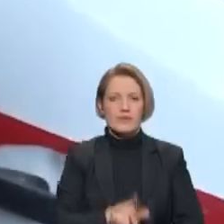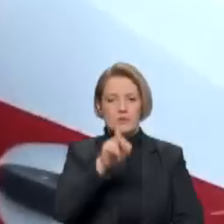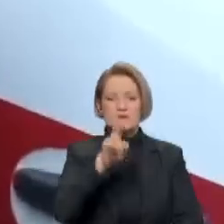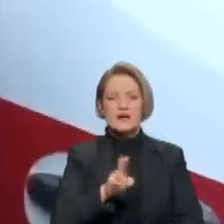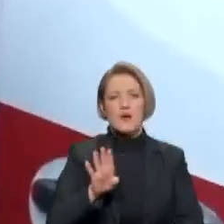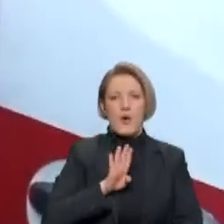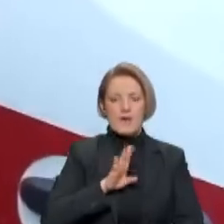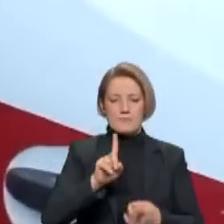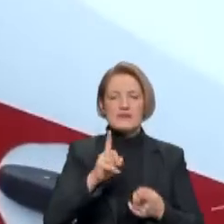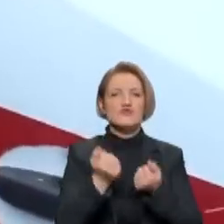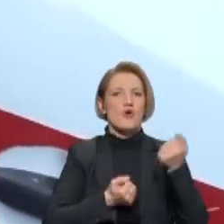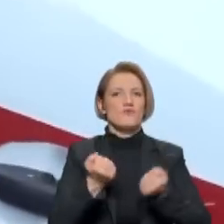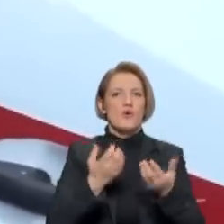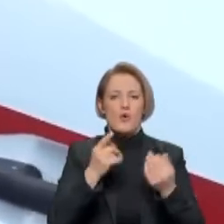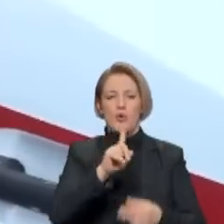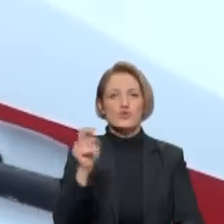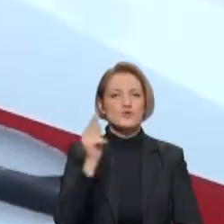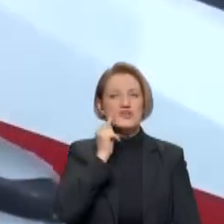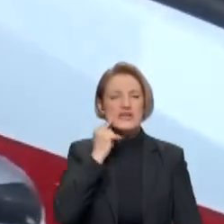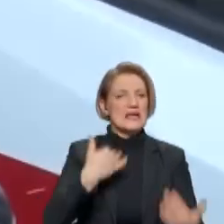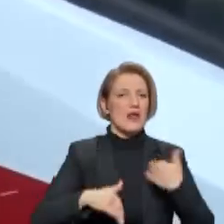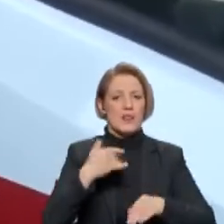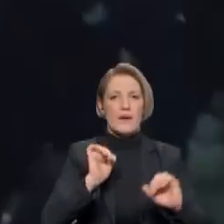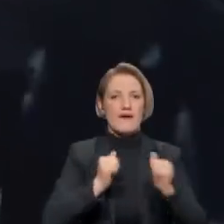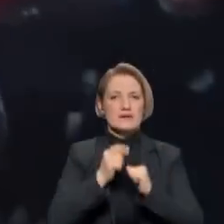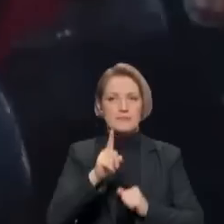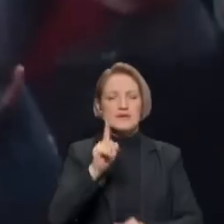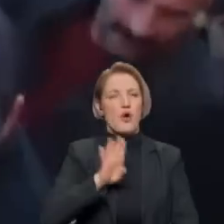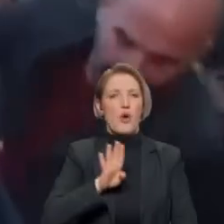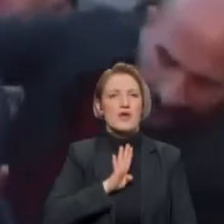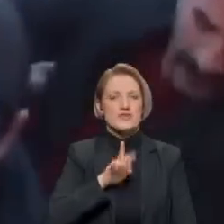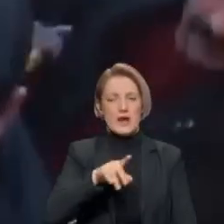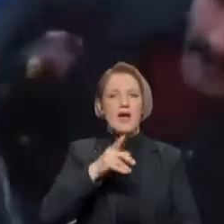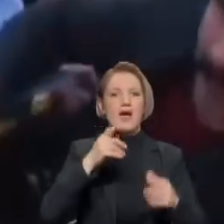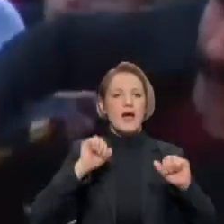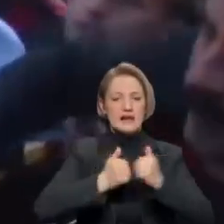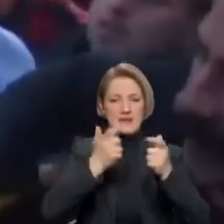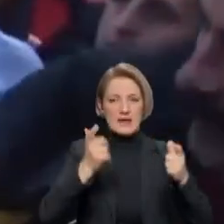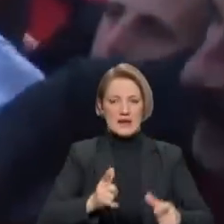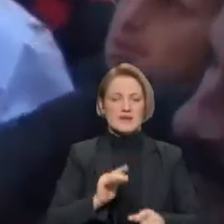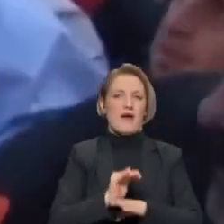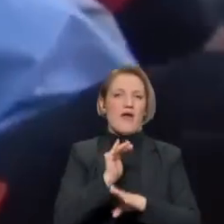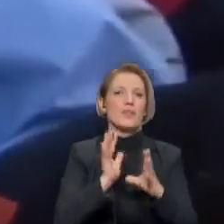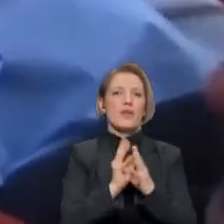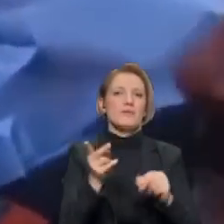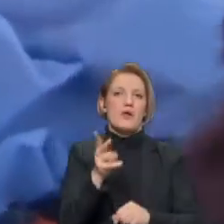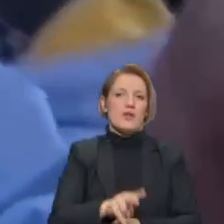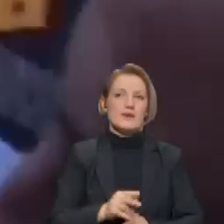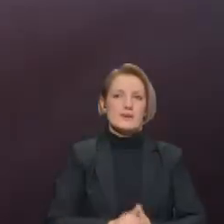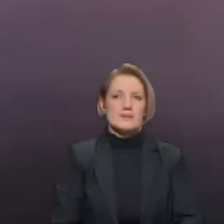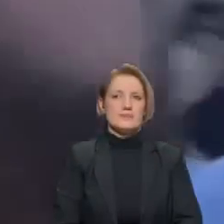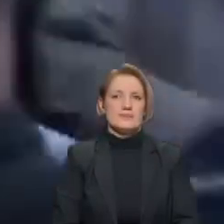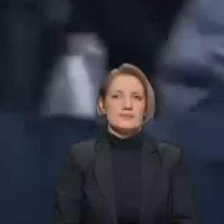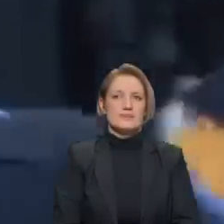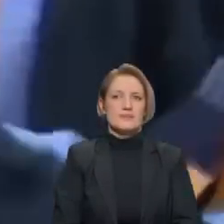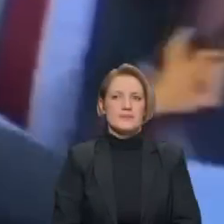18 öğrenci ve bir şoför olmak üzere 19 kişinin yaralandığı kazada bir öğrenci olay yerinde hayatını kaybetti. Sediye az geri çek